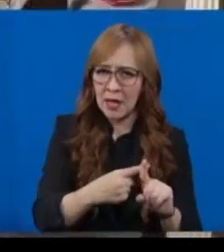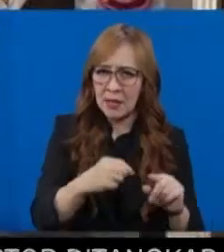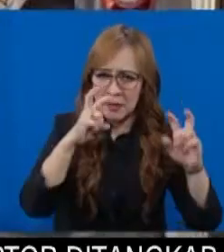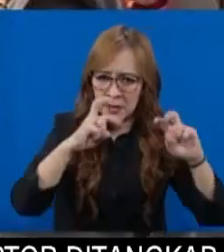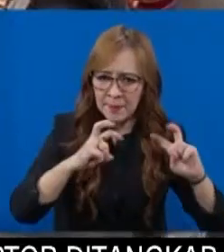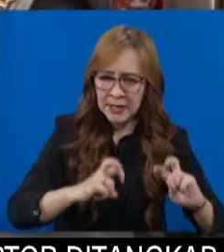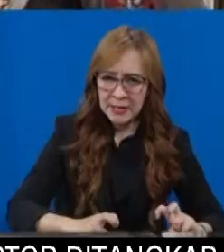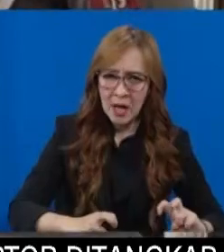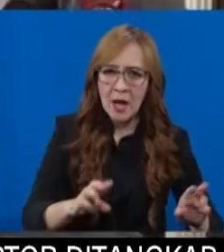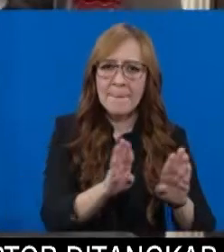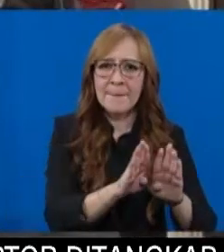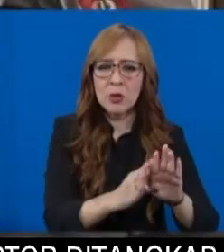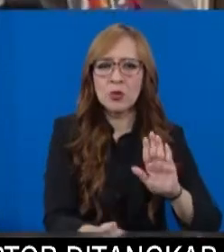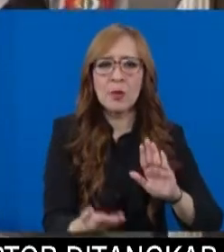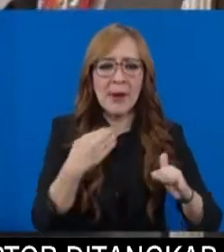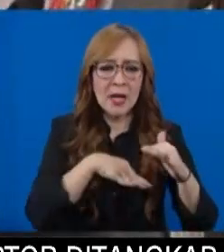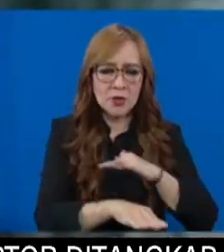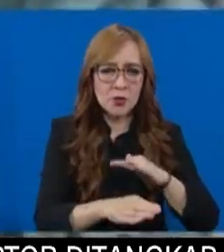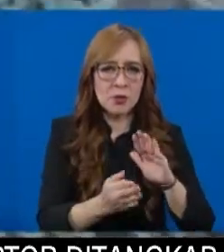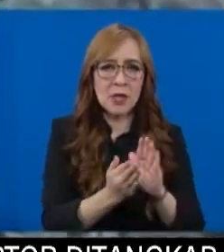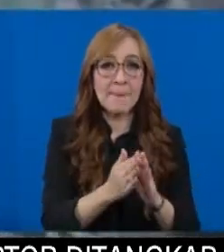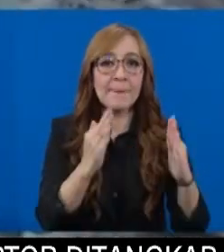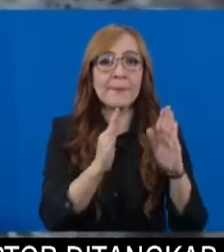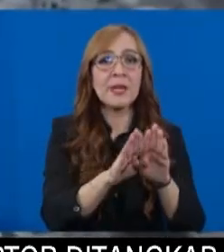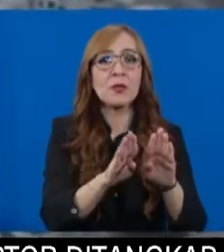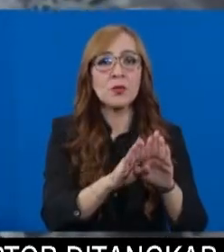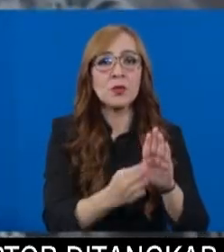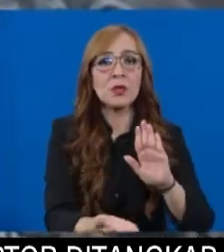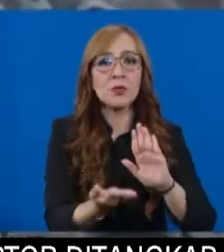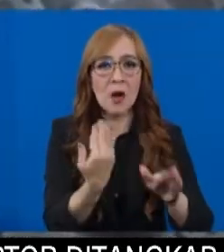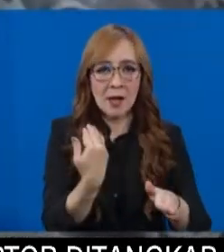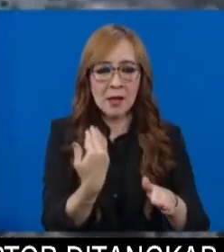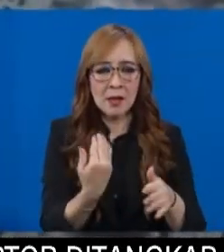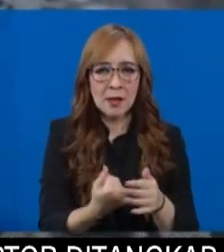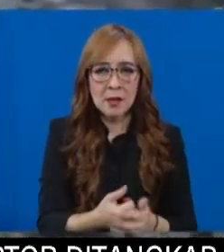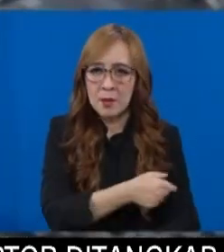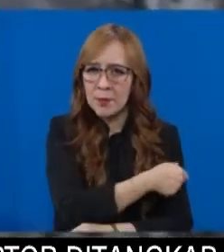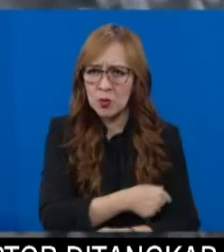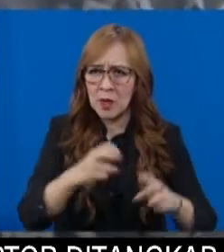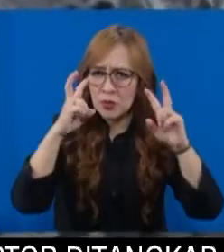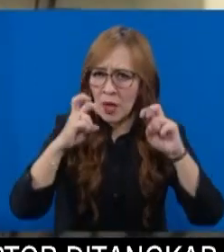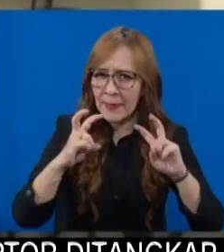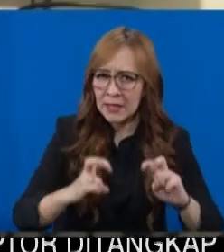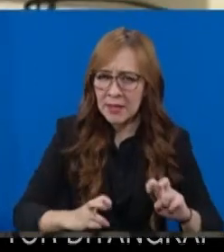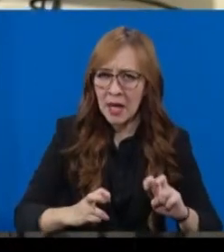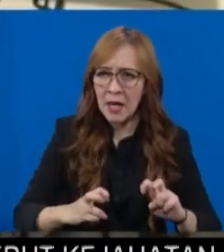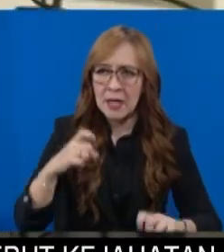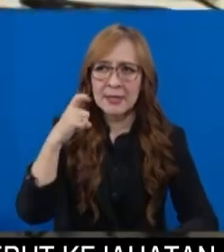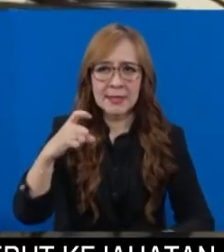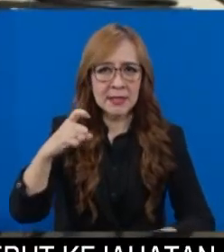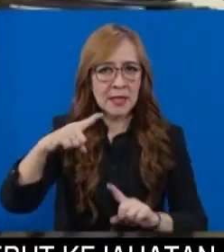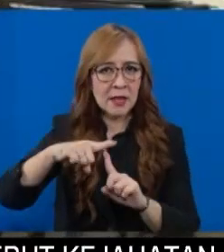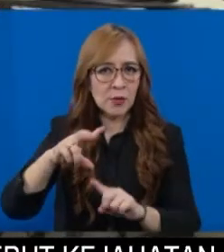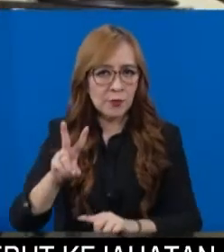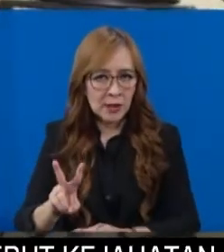keluar yang akan digunakan jamaah saat melakukan ibadah perayaan natal Raja itu petugas pun memeriksa kelengkapan kamera pengawas yang terpasang